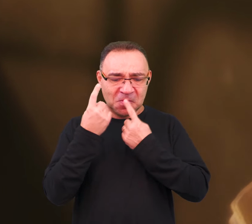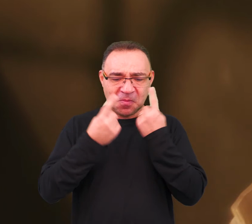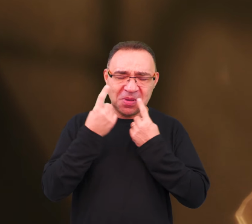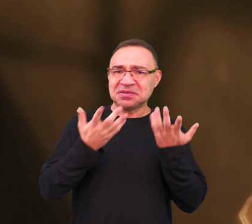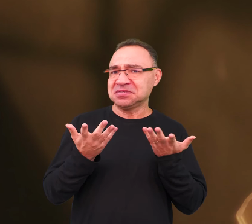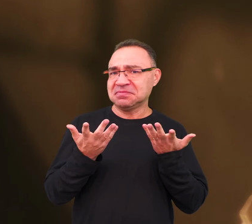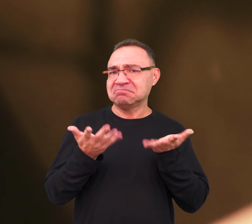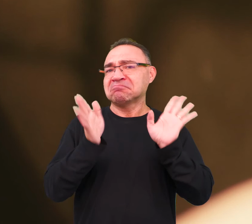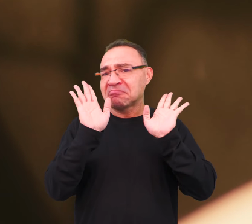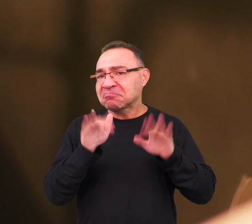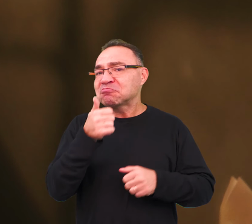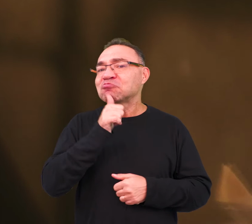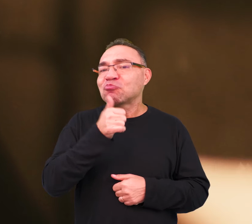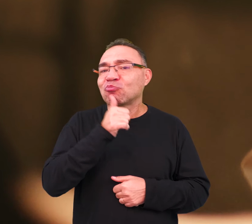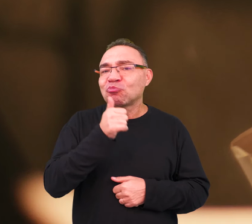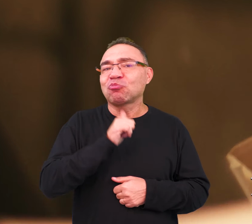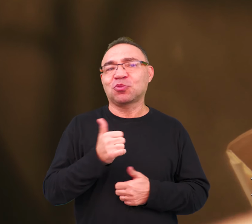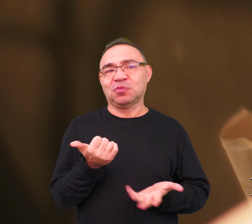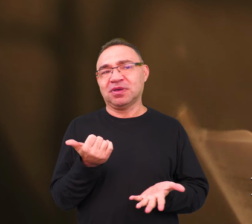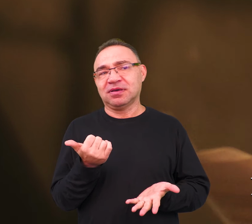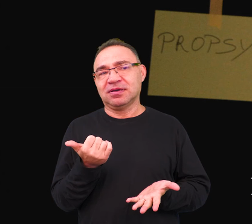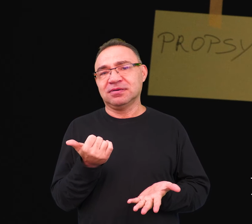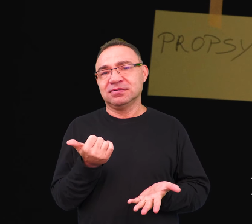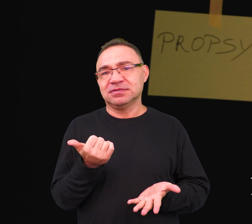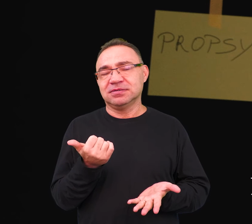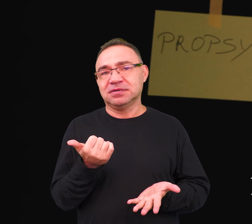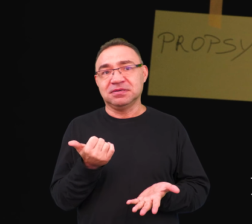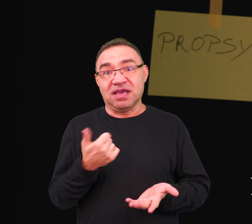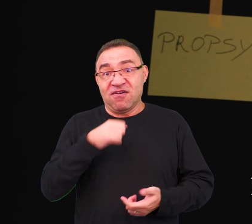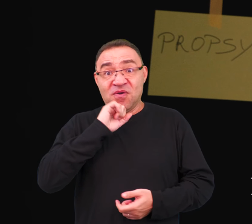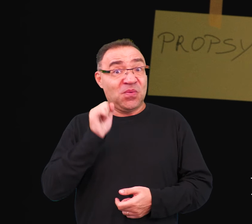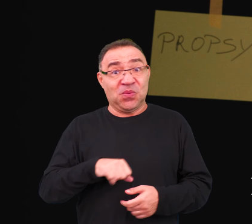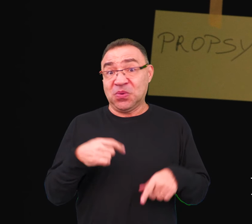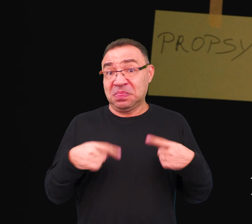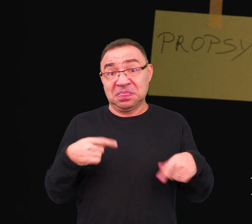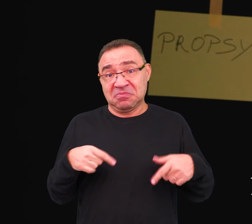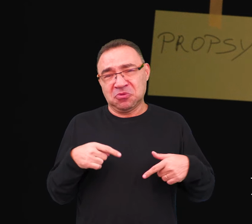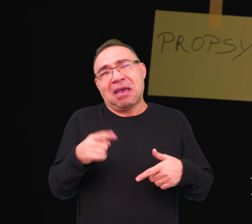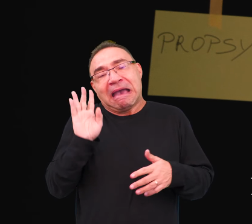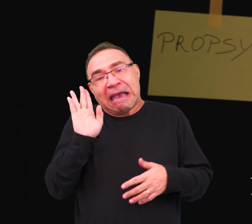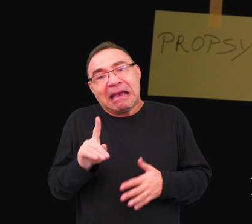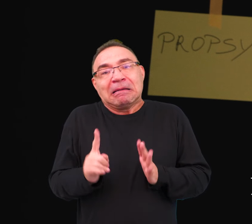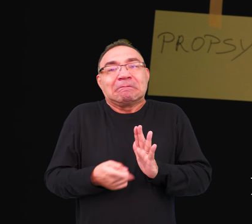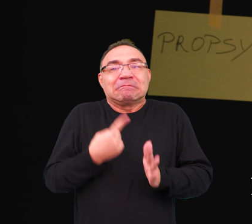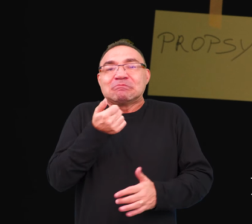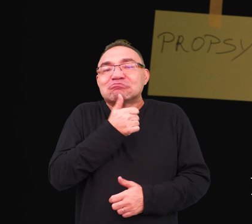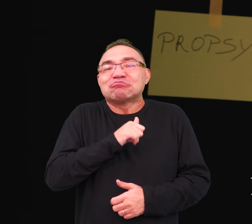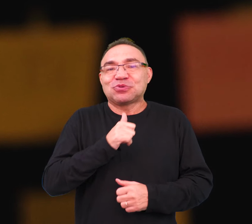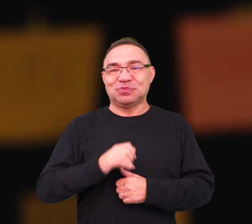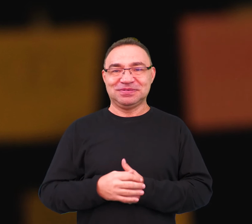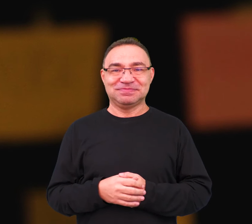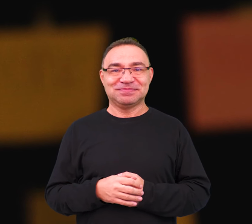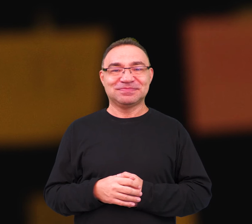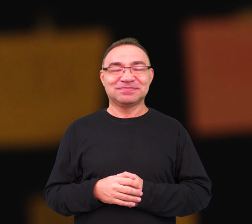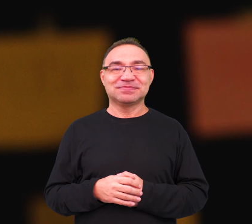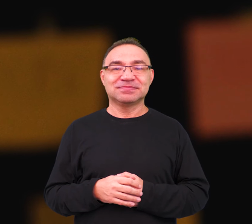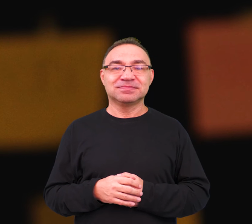Stwierdziłam, że mogę spróbować. Nigdy nie próbowałam takich rzeczy, więc dlaczego nie?